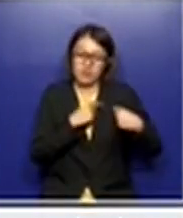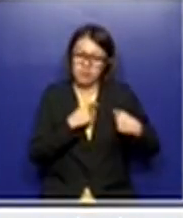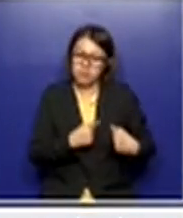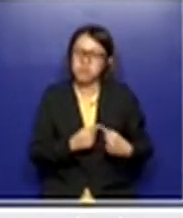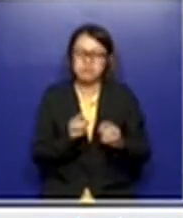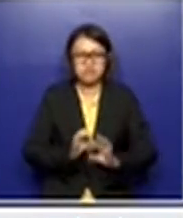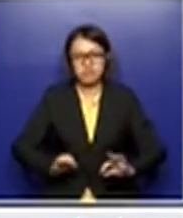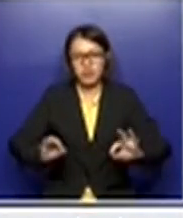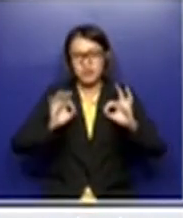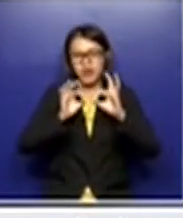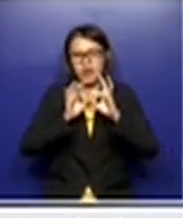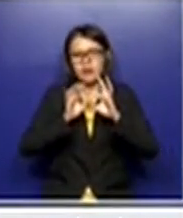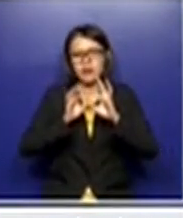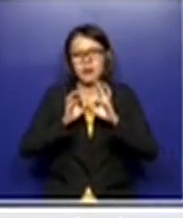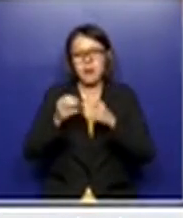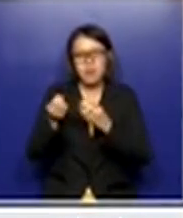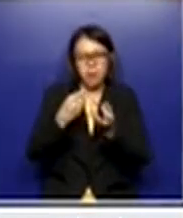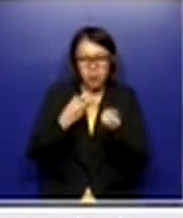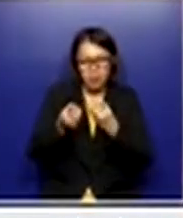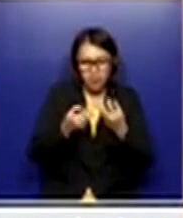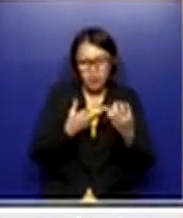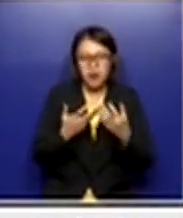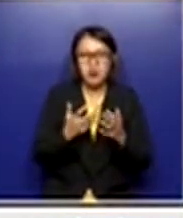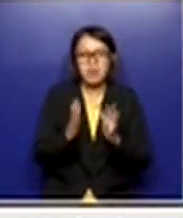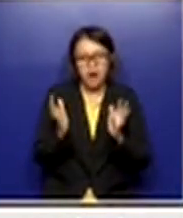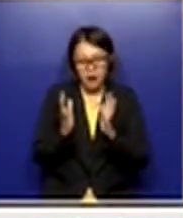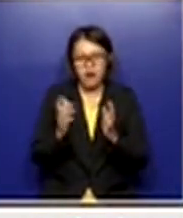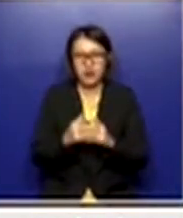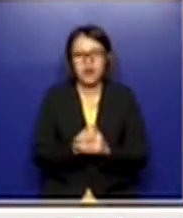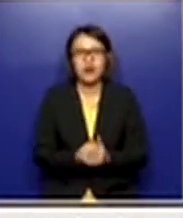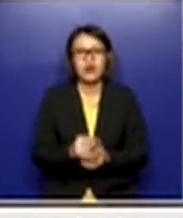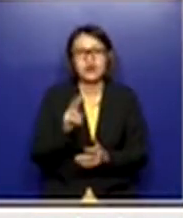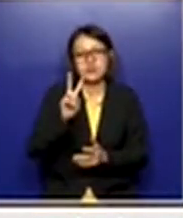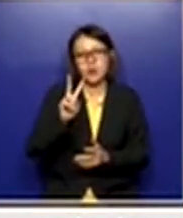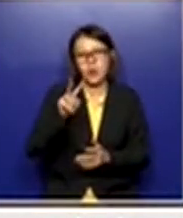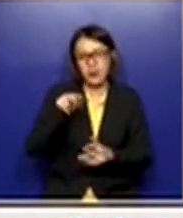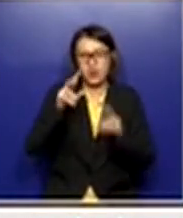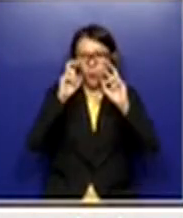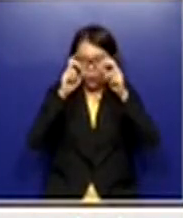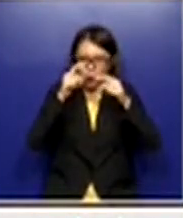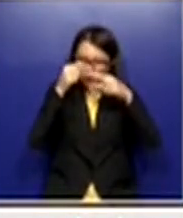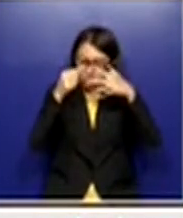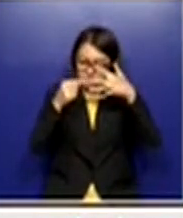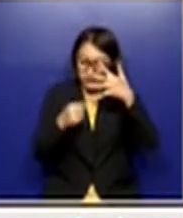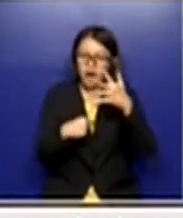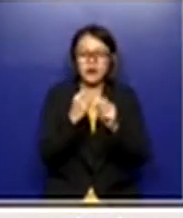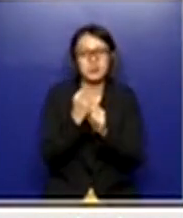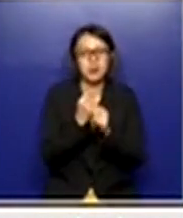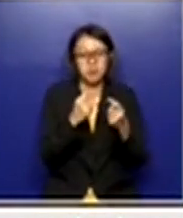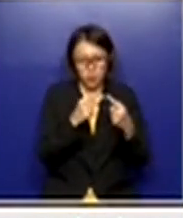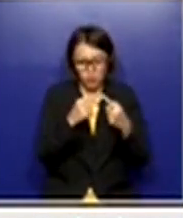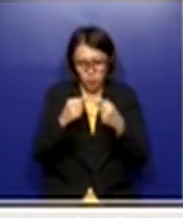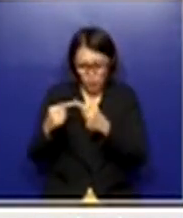ถานีประชาชนร้องทุกข์ลงป้ายนี้ที่ทำมาแล้วเกือบ 2,000 เรื่องในปีที่แล้วก็จะทำต่อเนื่องนะคะ